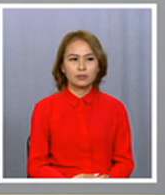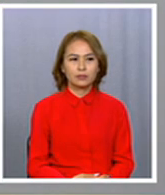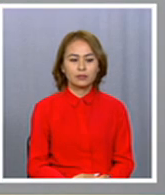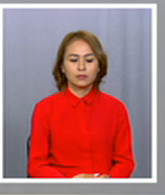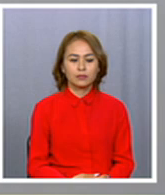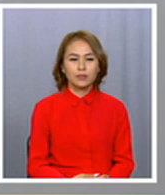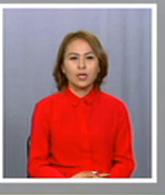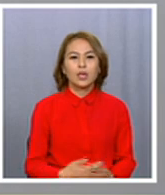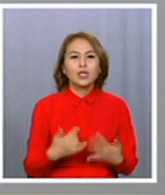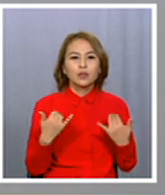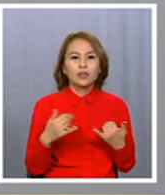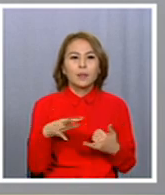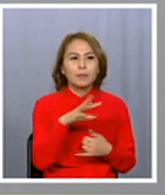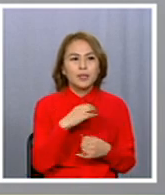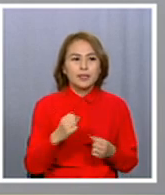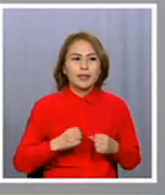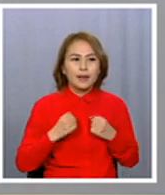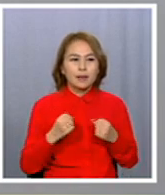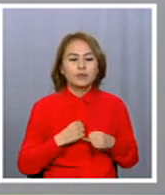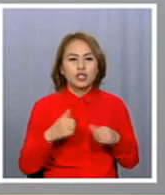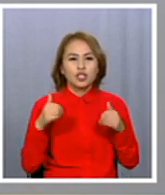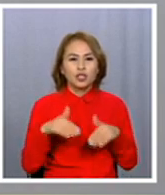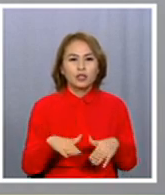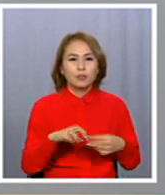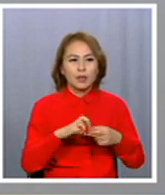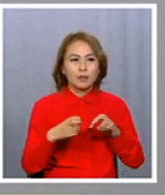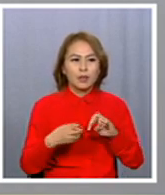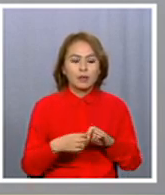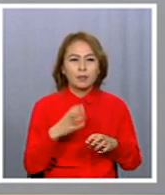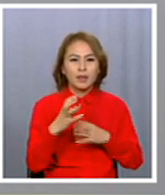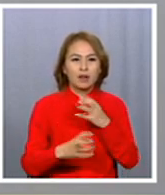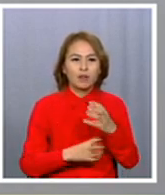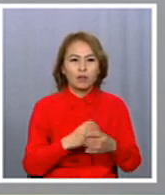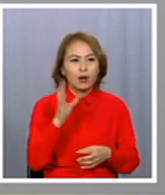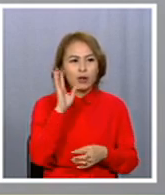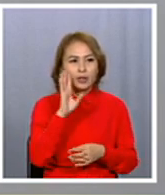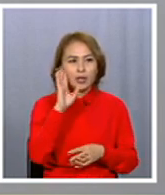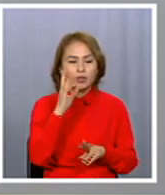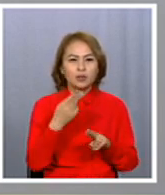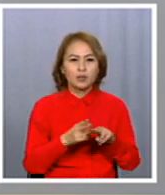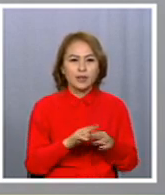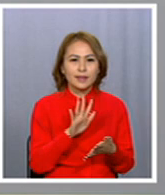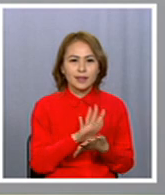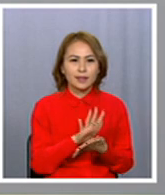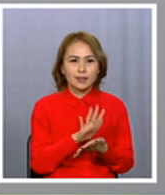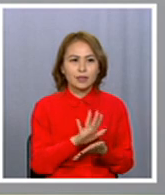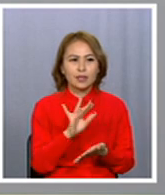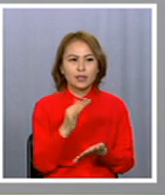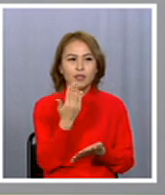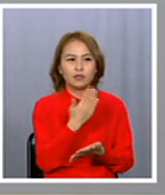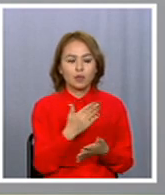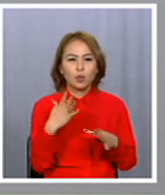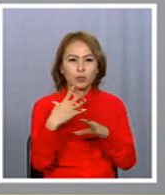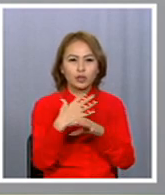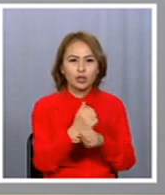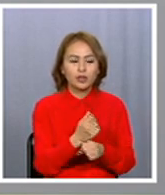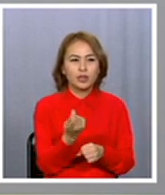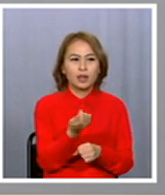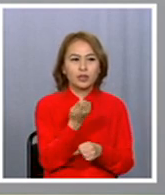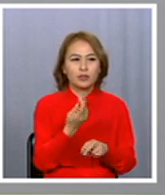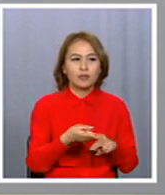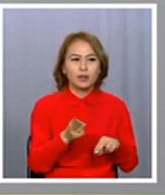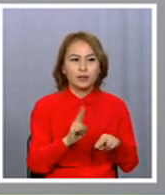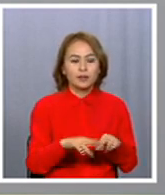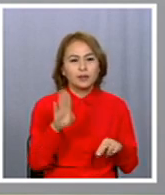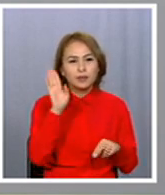Сегодня мы с вами пытаемся решить проблемы Мирового океана по его загрязнению и уменьшению количества питьевой